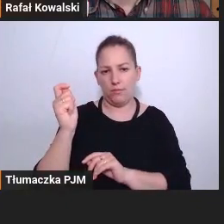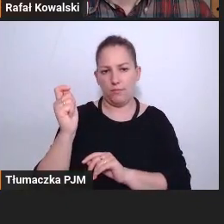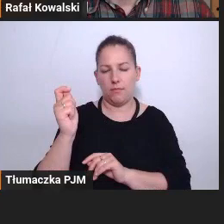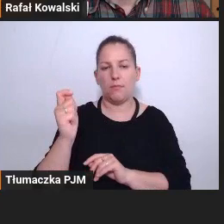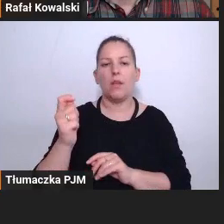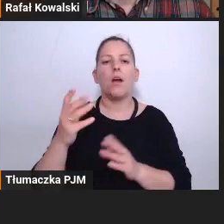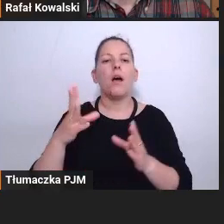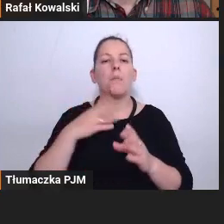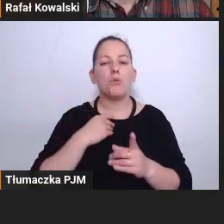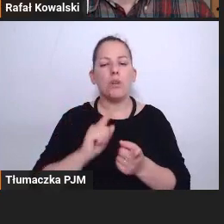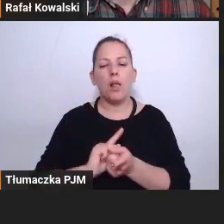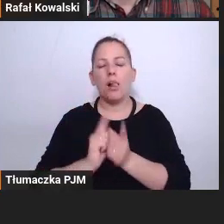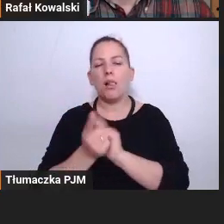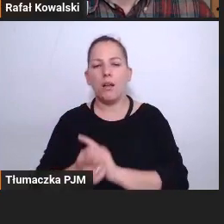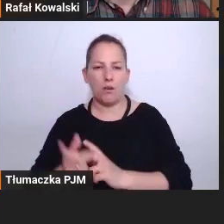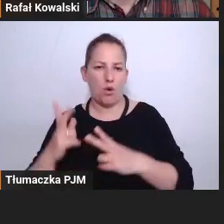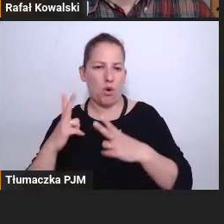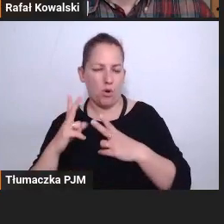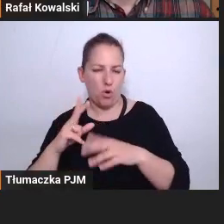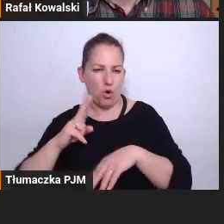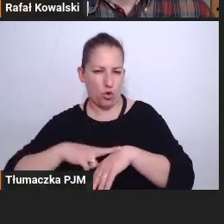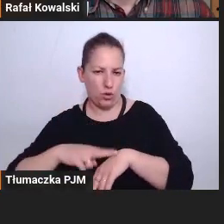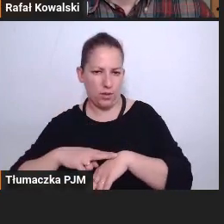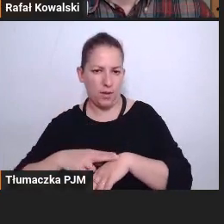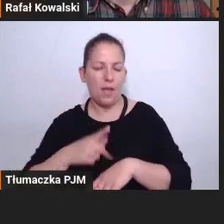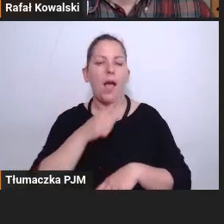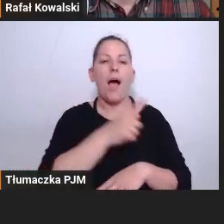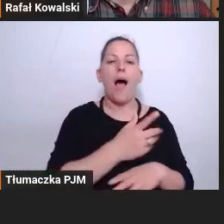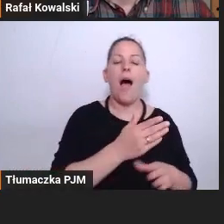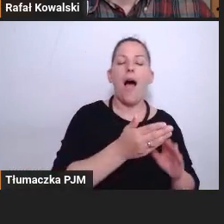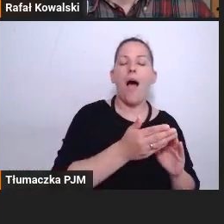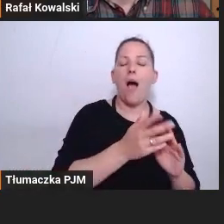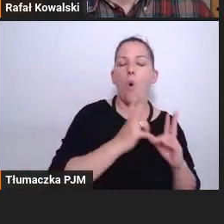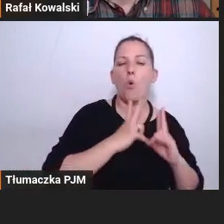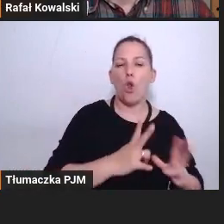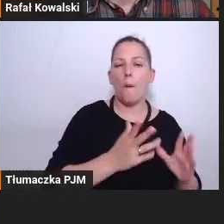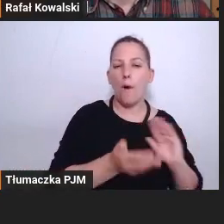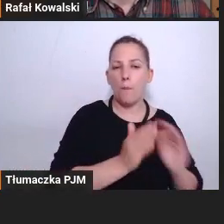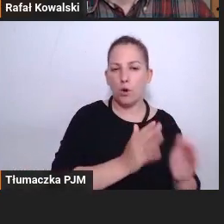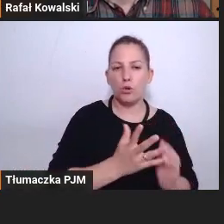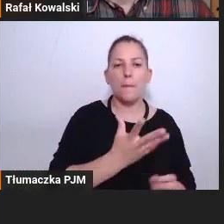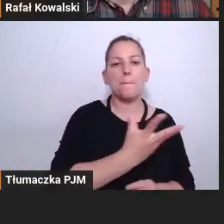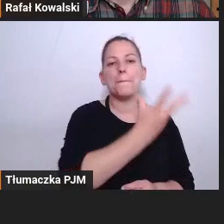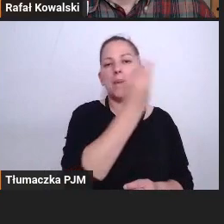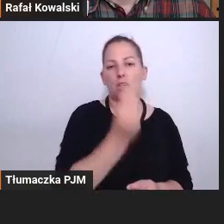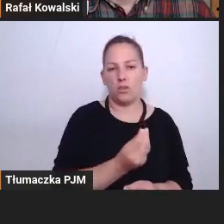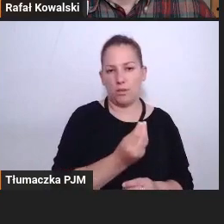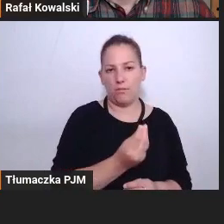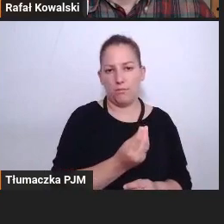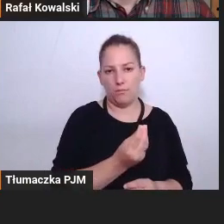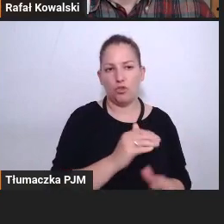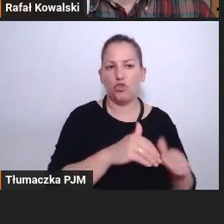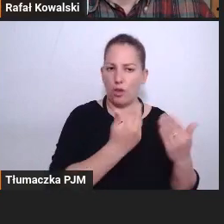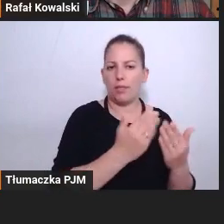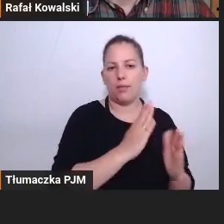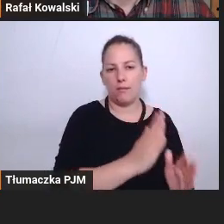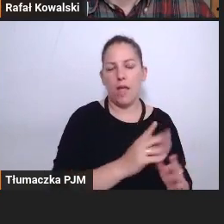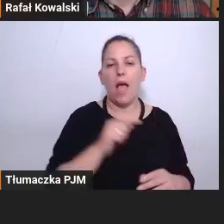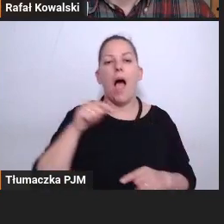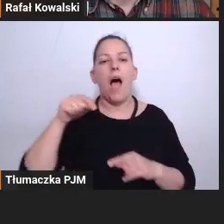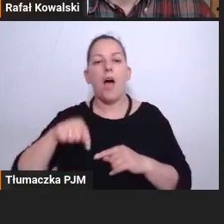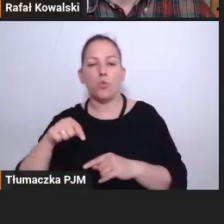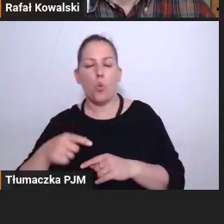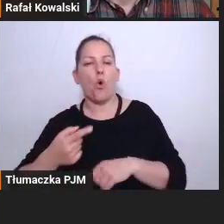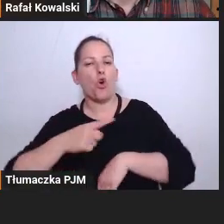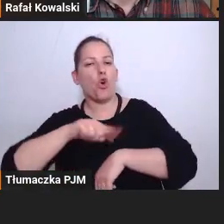na godzinę. Ten urlop opiekuńczy, mówiłam, 5 dni w roku kalendarzowym, liczymy to dniami, a tutaj możemy to również liczyć godzinami.